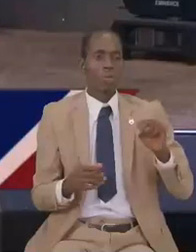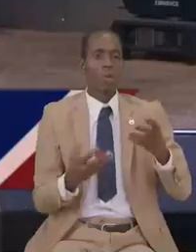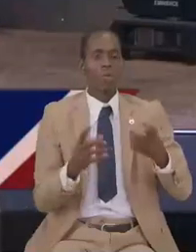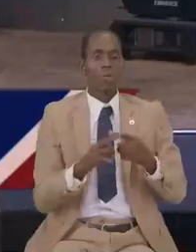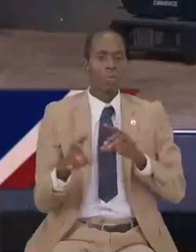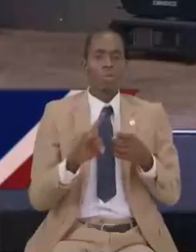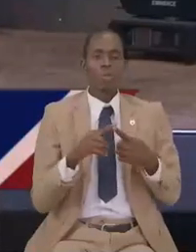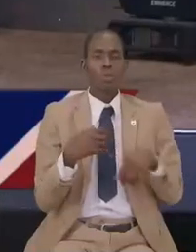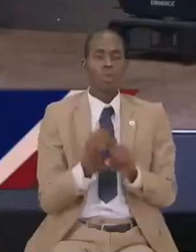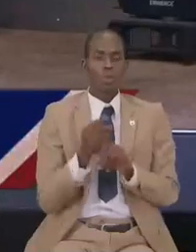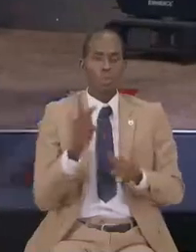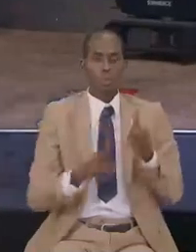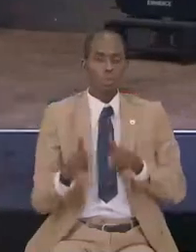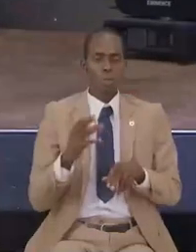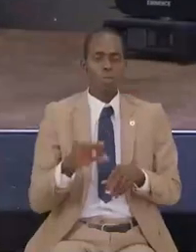Juda.